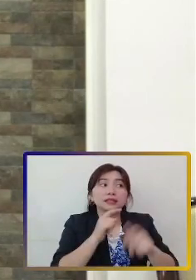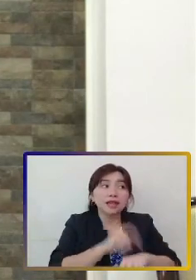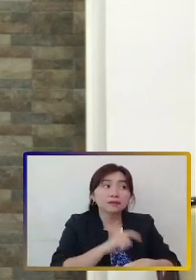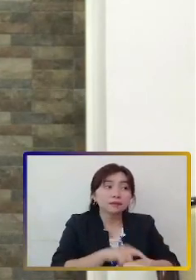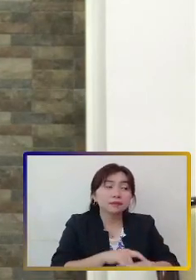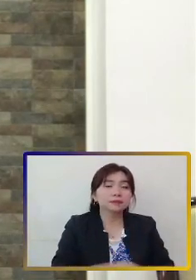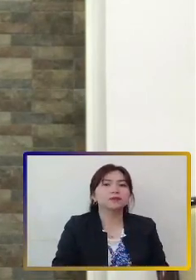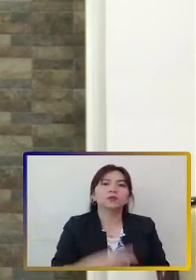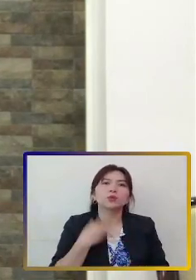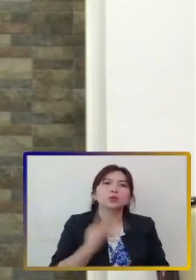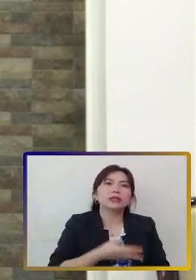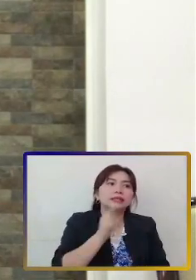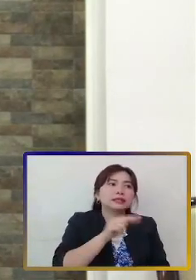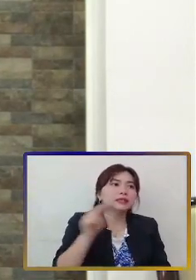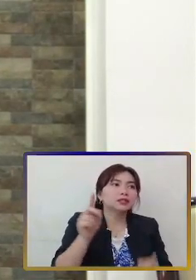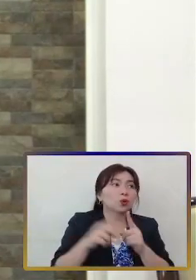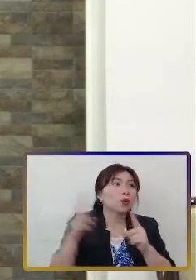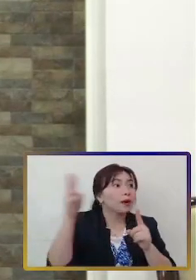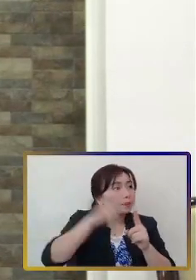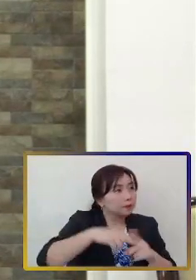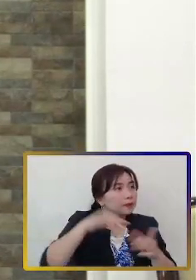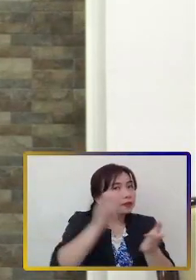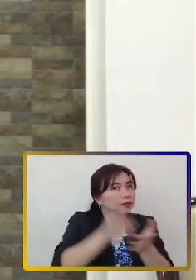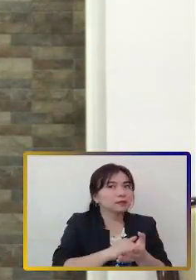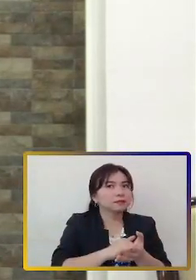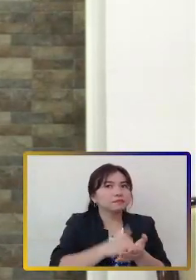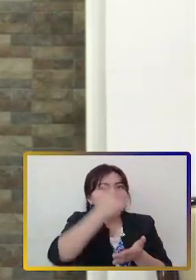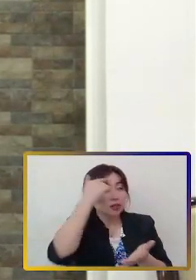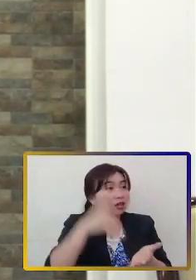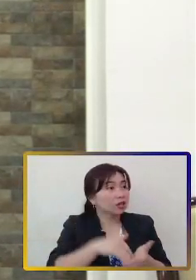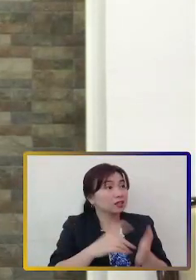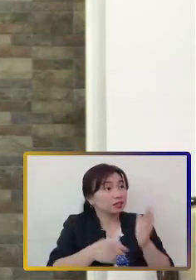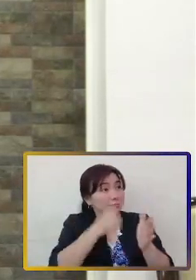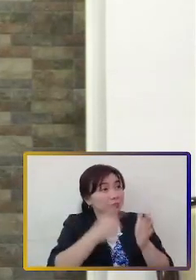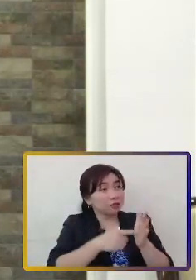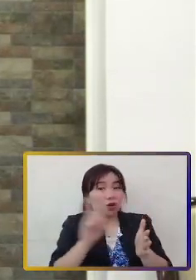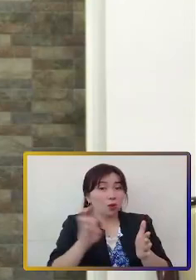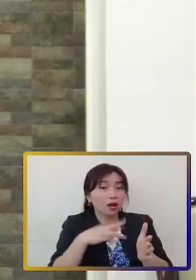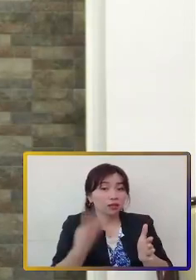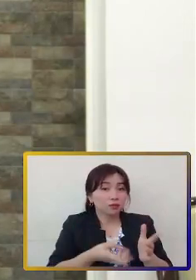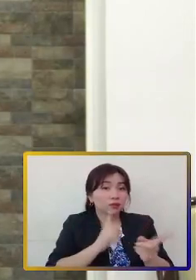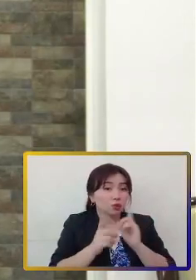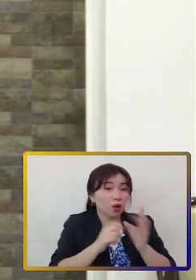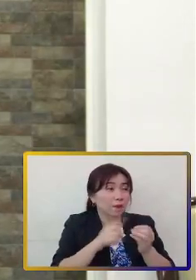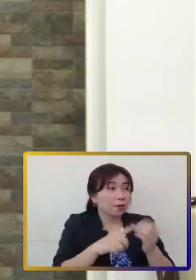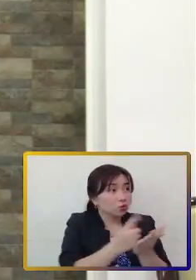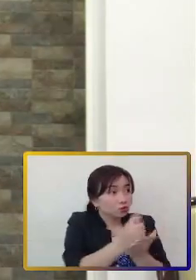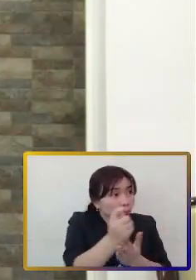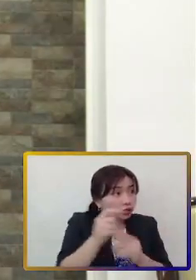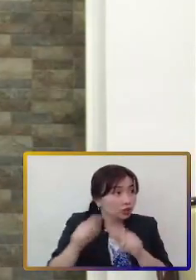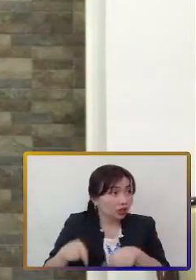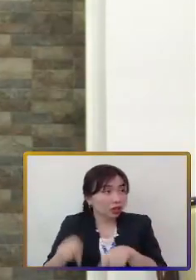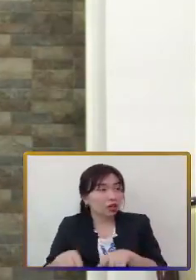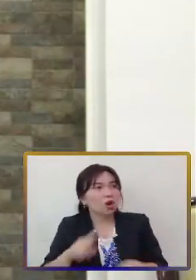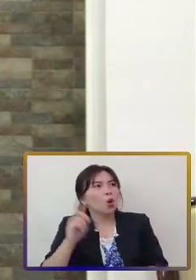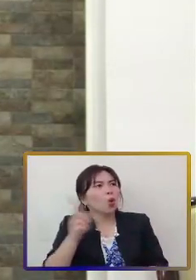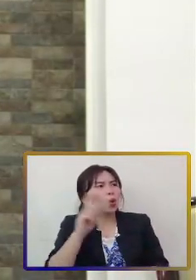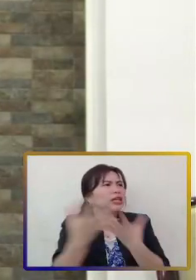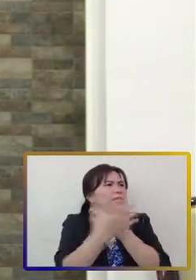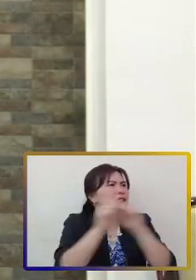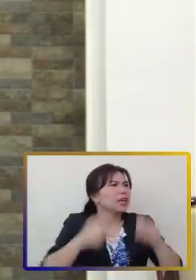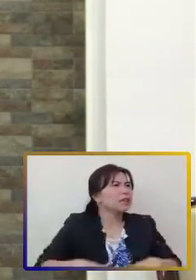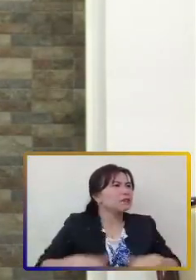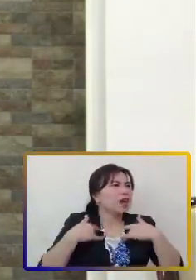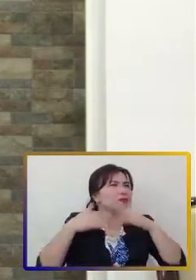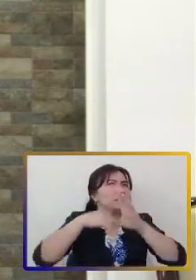use it to apply to us in General because minsan akala natin ang pinag-uusapan ng na katotohanan dito katotohanan ng kaligtasan sa langit